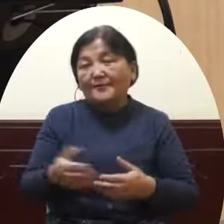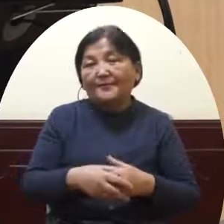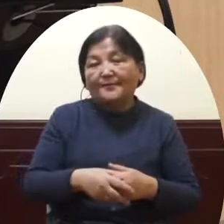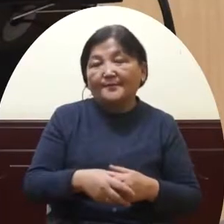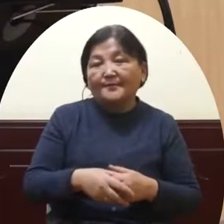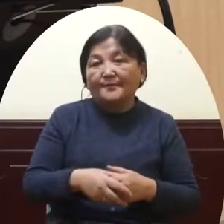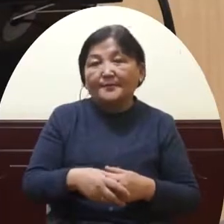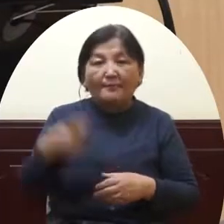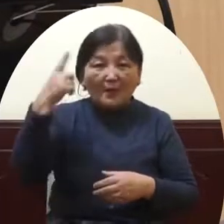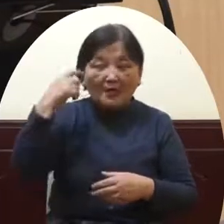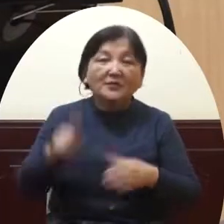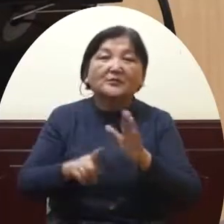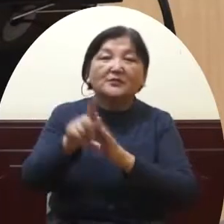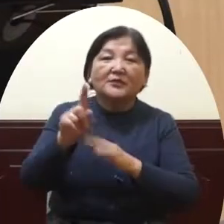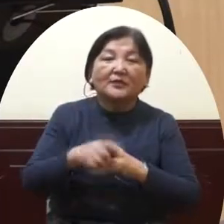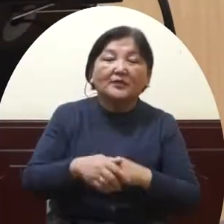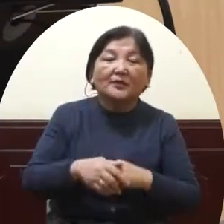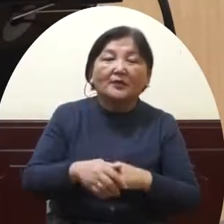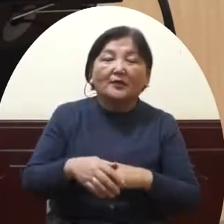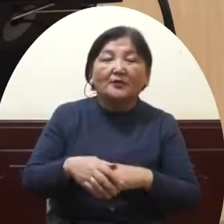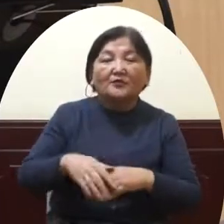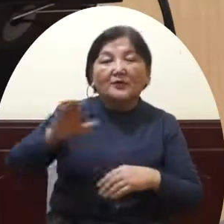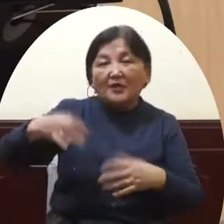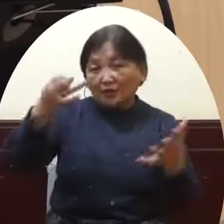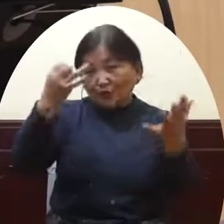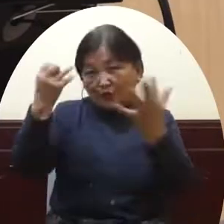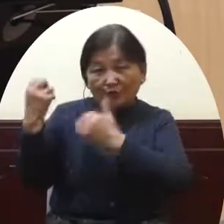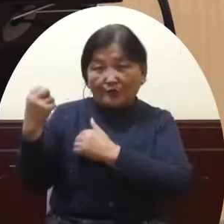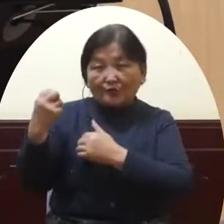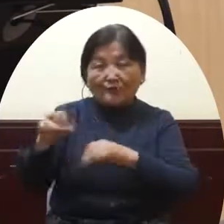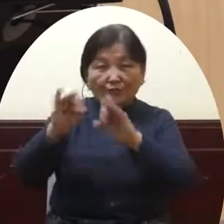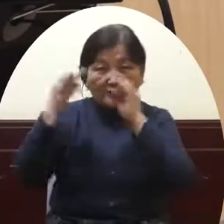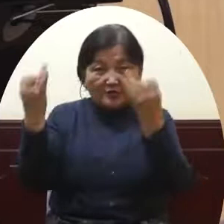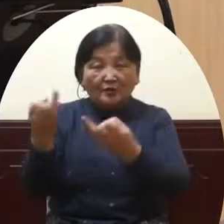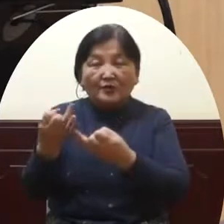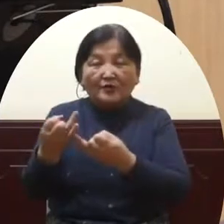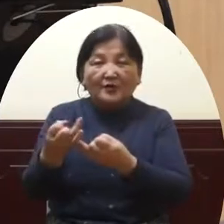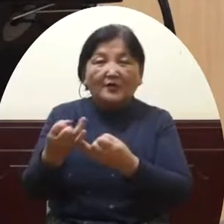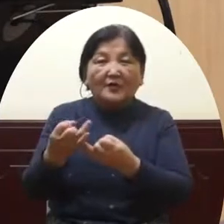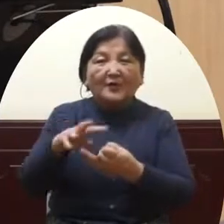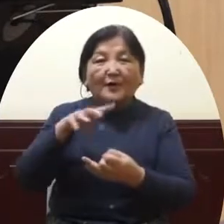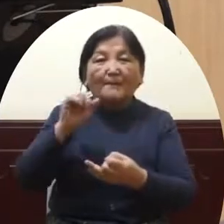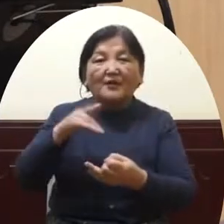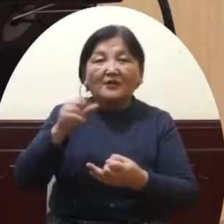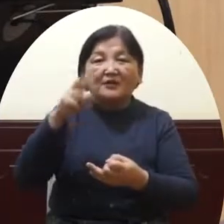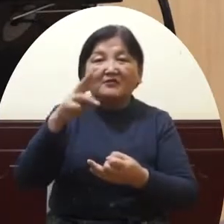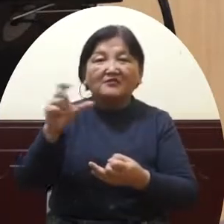талаар маргаашнаас эхлээд 7 оноос эхлээд намууд парламент дээр мэтгэлцэж эхлэх байна.